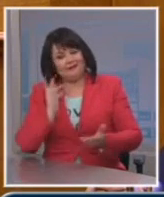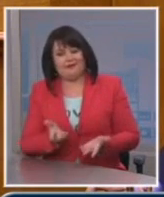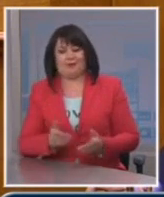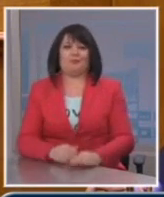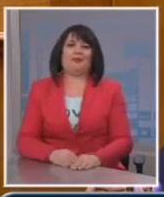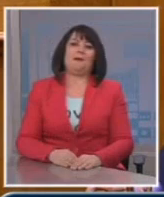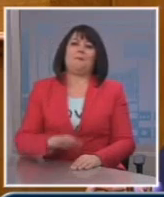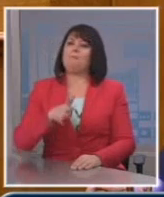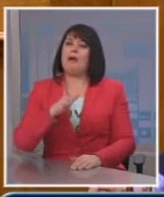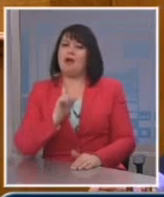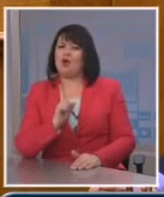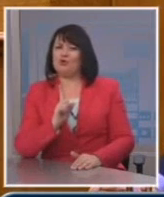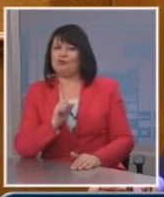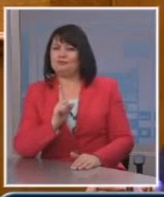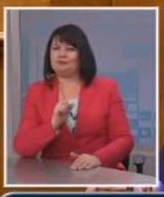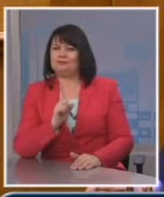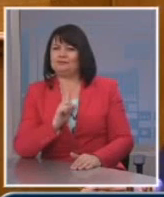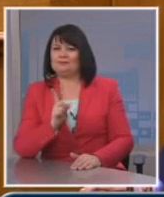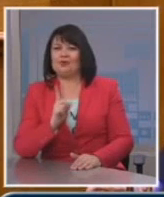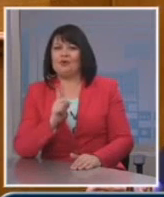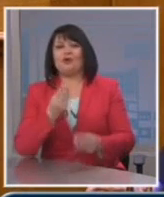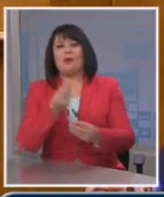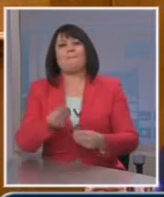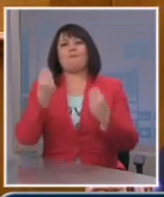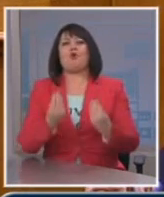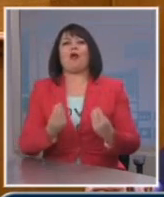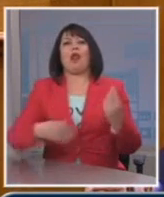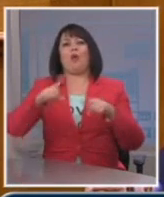Προφανώς όχι να φέρετε κάτι καλύτερο για τον τόπο.